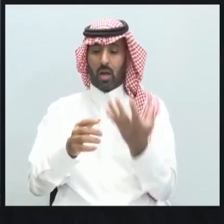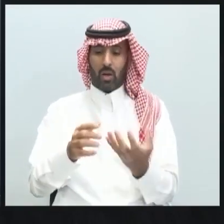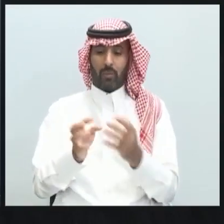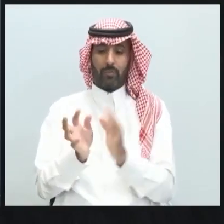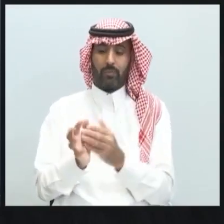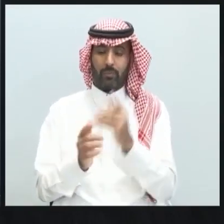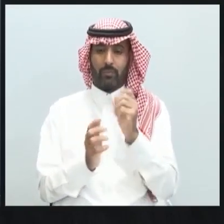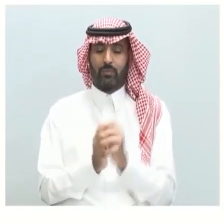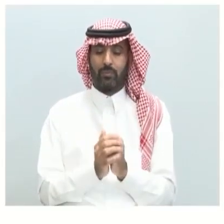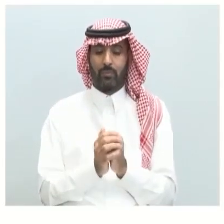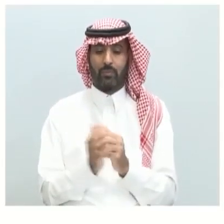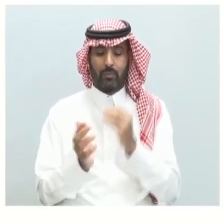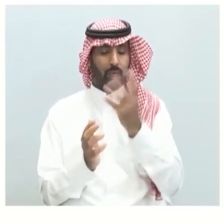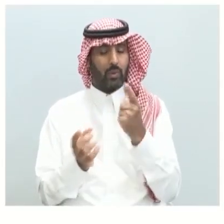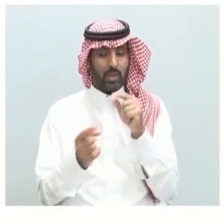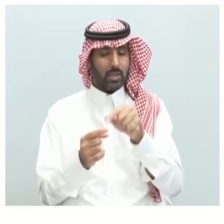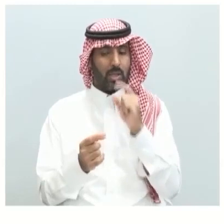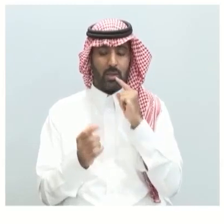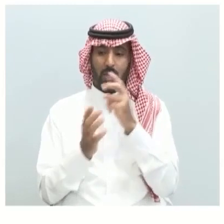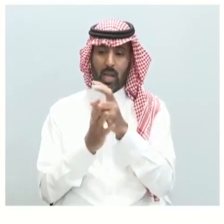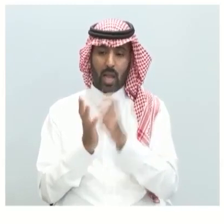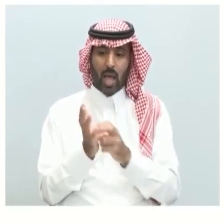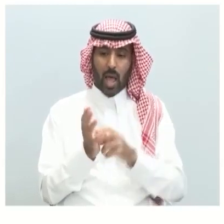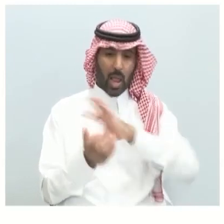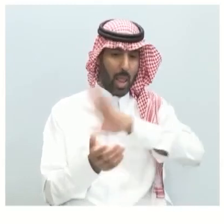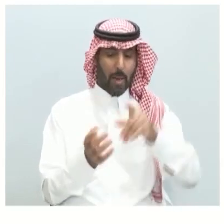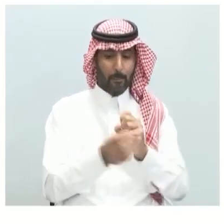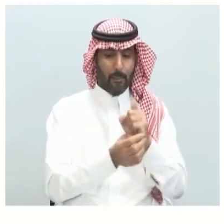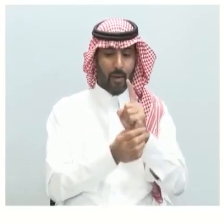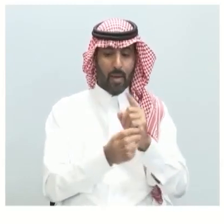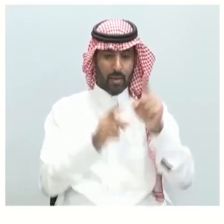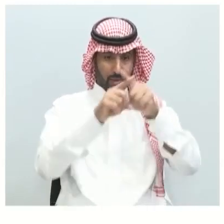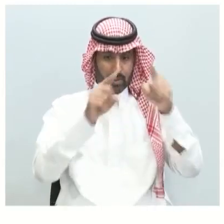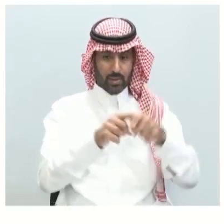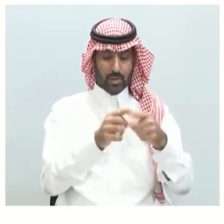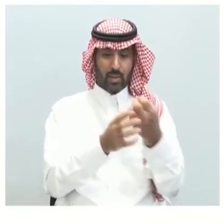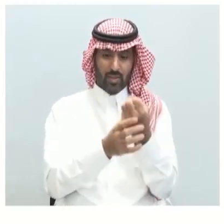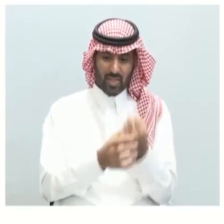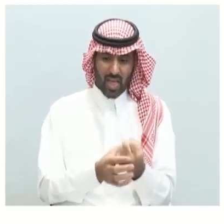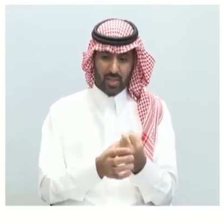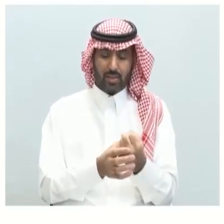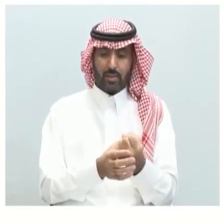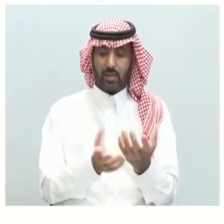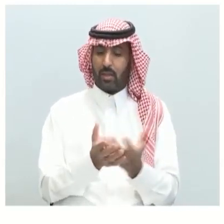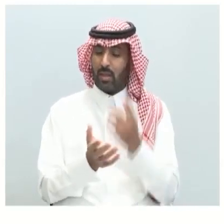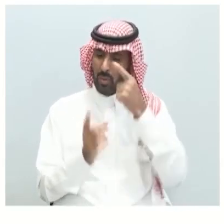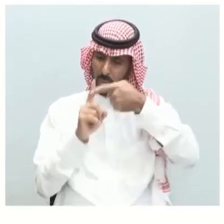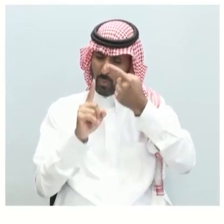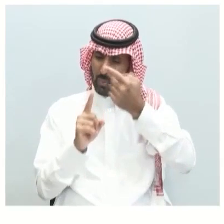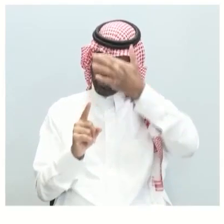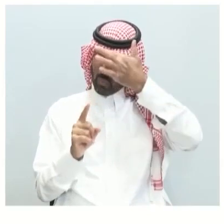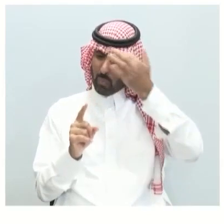هذا القانون ماذا يحدد القانون العام للغازات يحدد العلاقه بين الضغط كذلك درجه